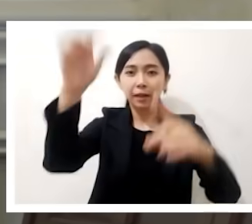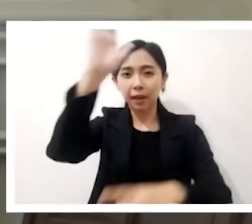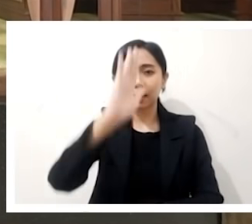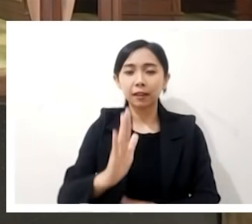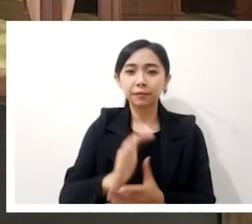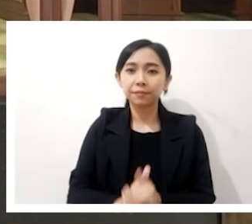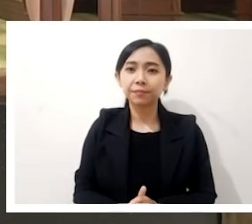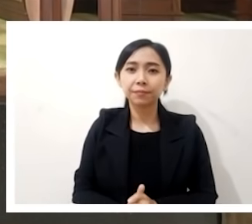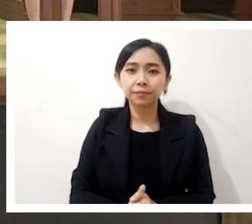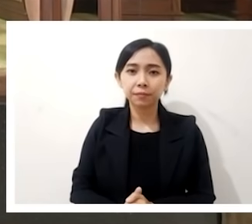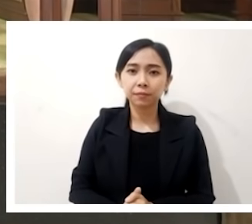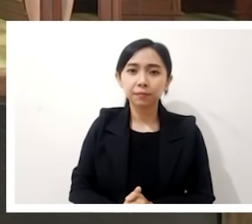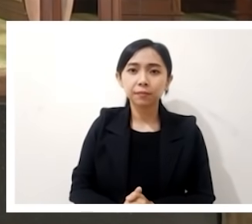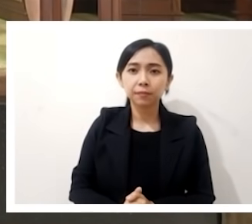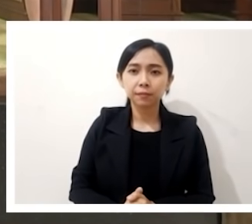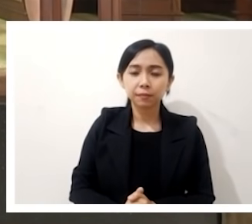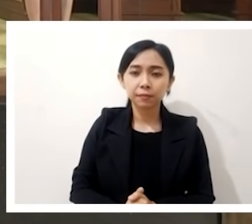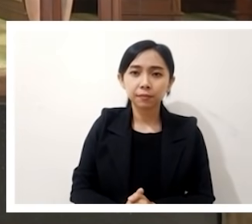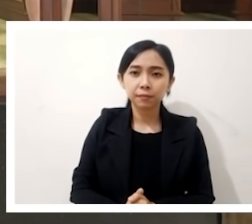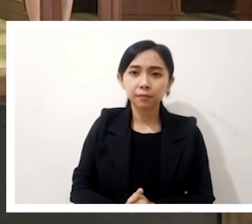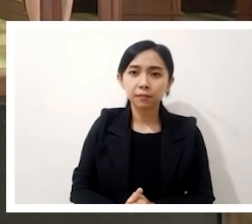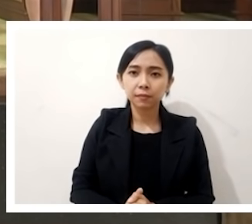Tuhan. Syukur kepada Allah.